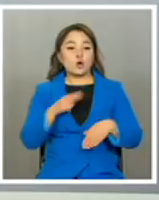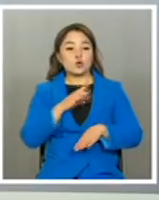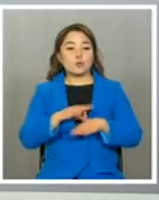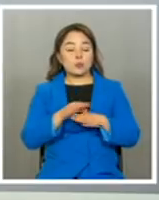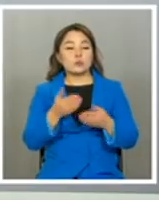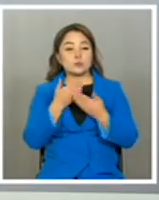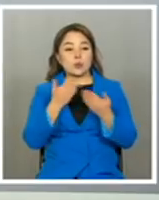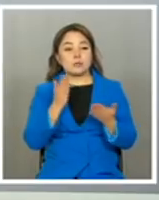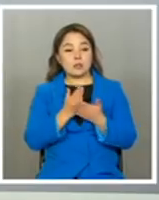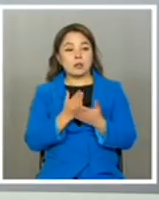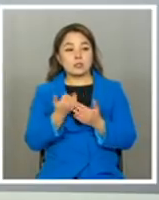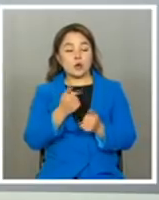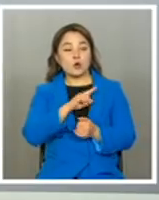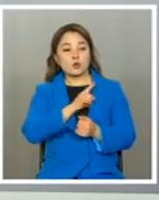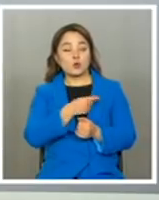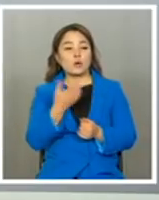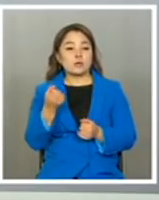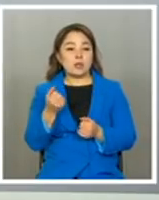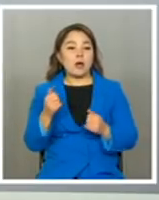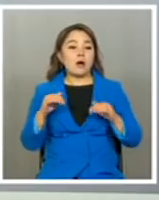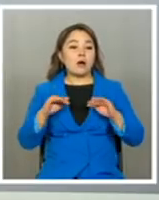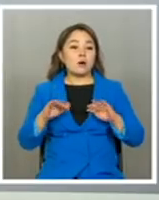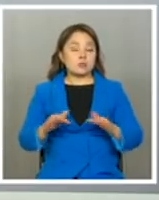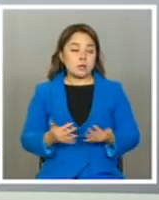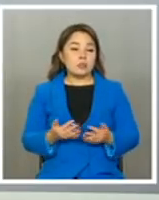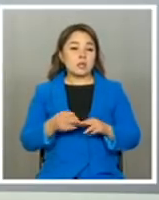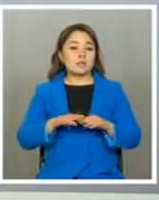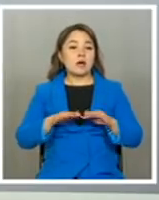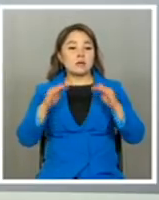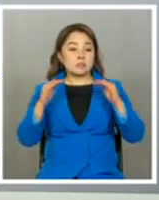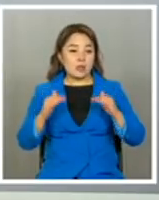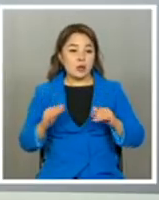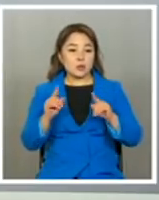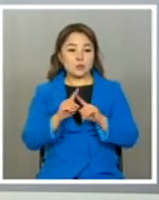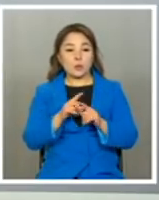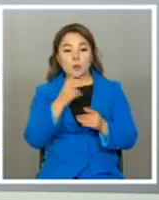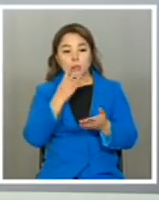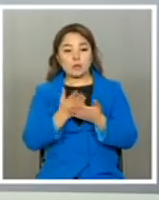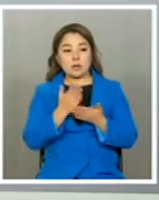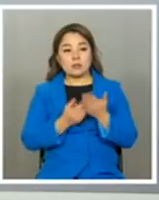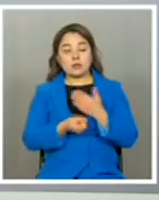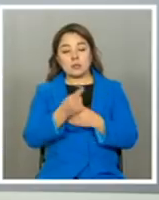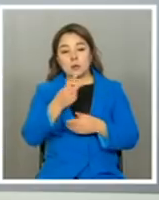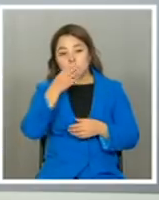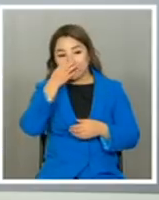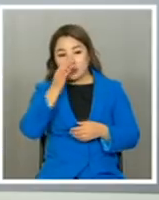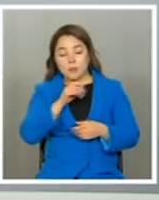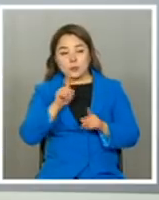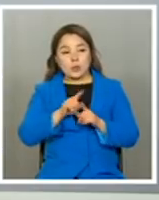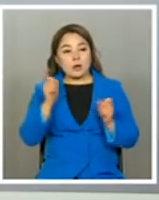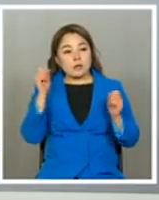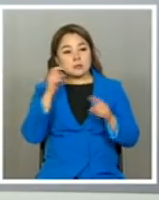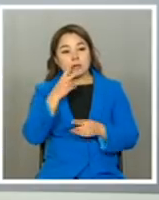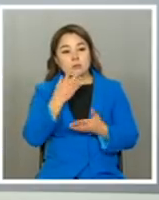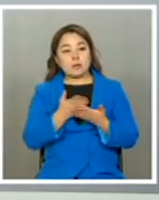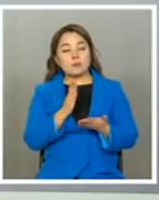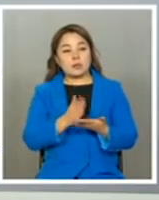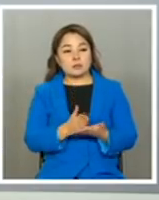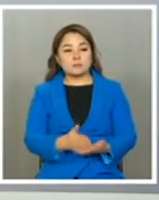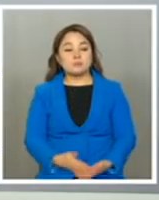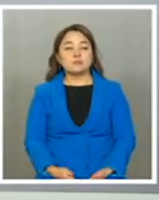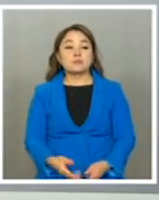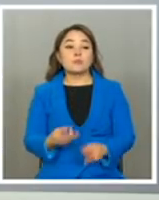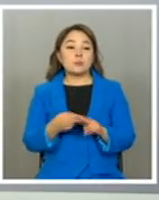соңында білезік күшінің азайғандығын, яғни қажу үдерісінің туындағанын біз тәжірибе арқылы анық байқаған болатынбыз.